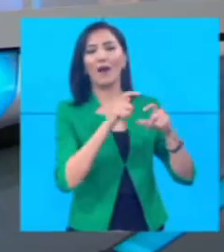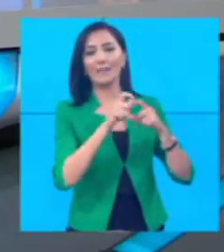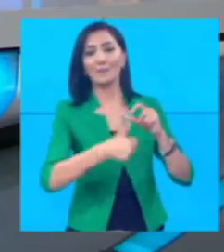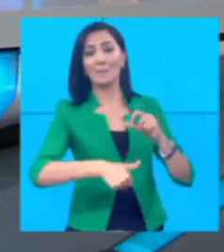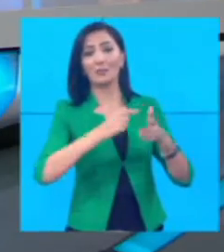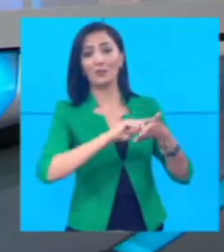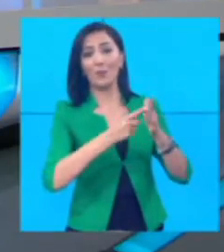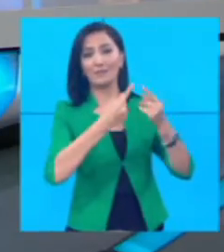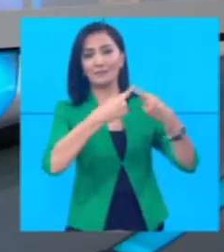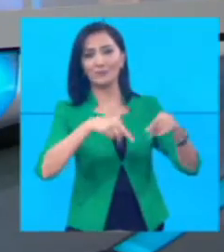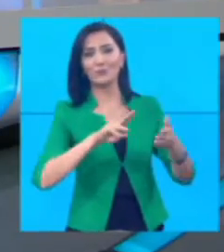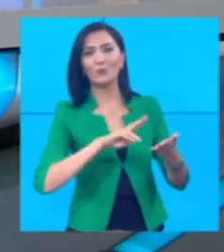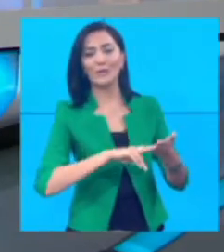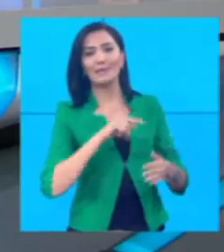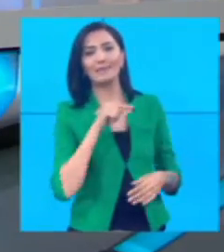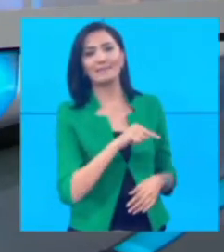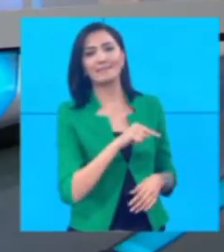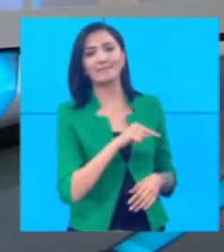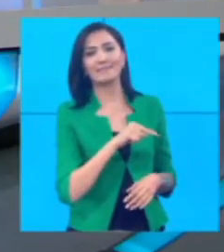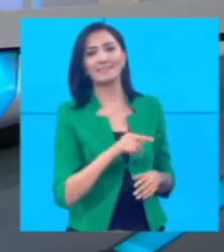as başkansın, yönetim kurulu üyesisin.